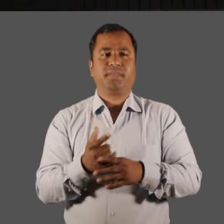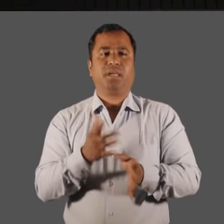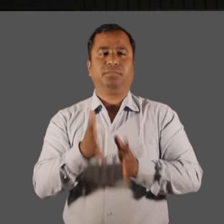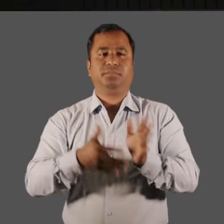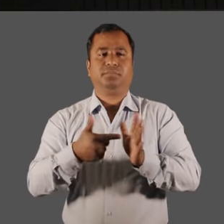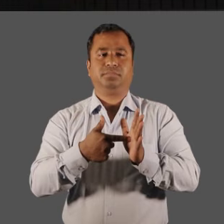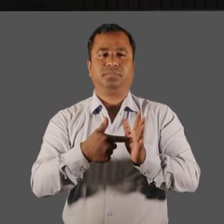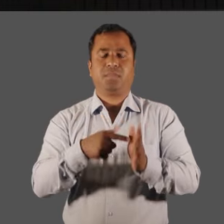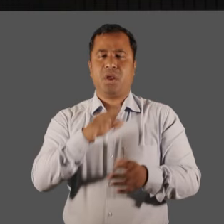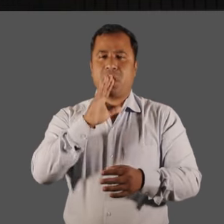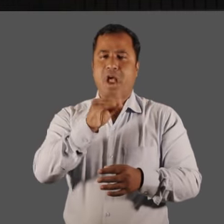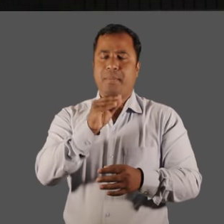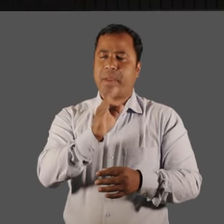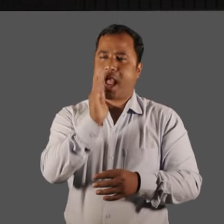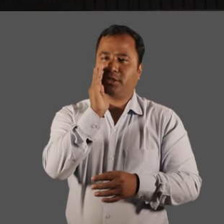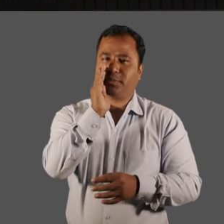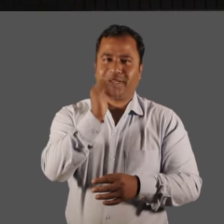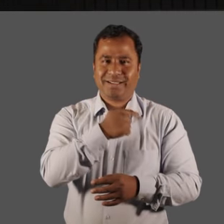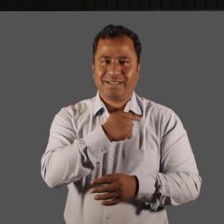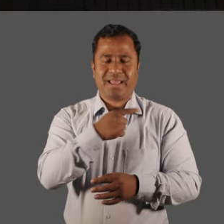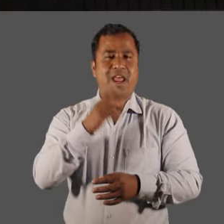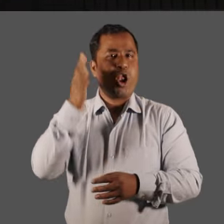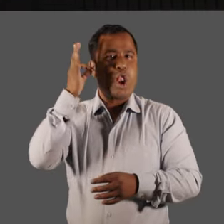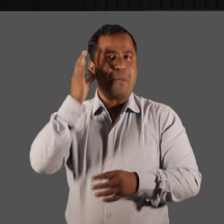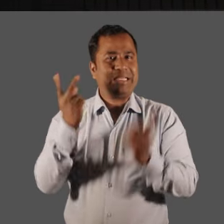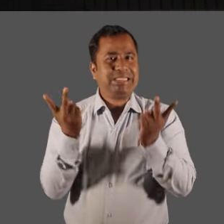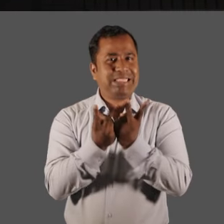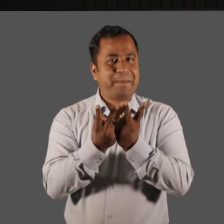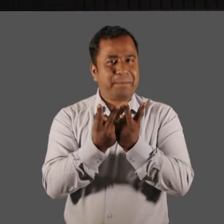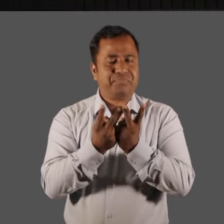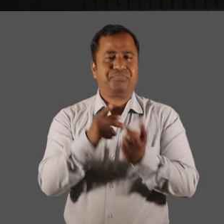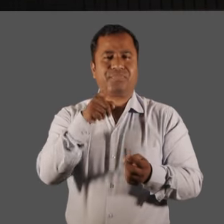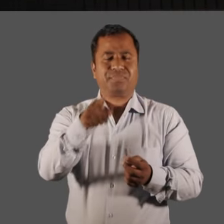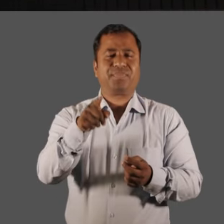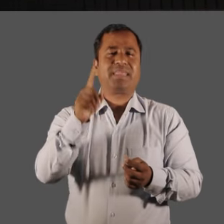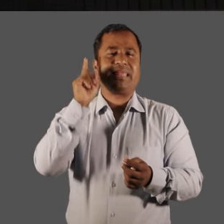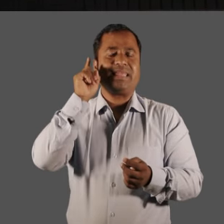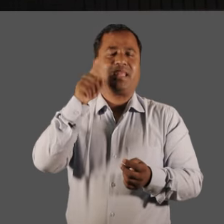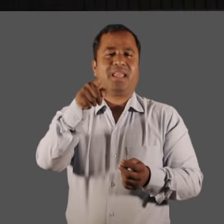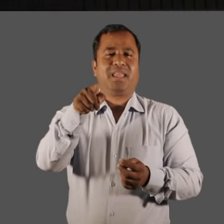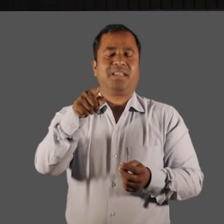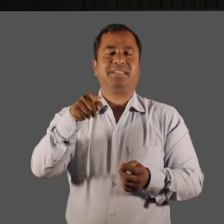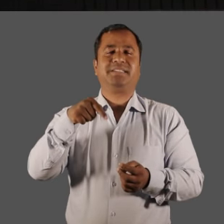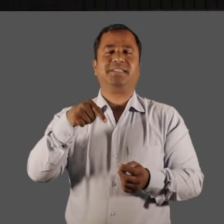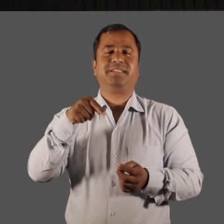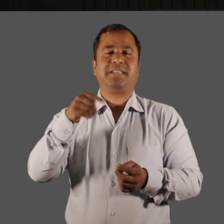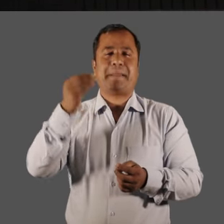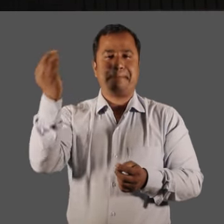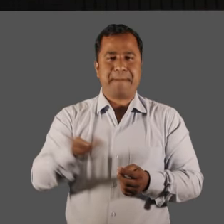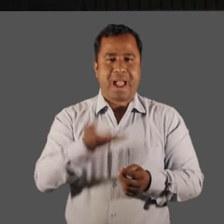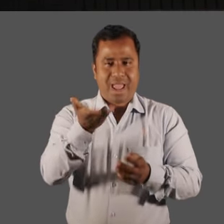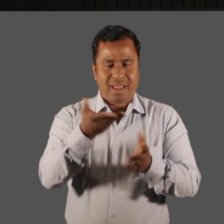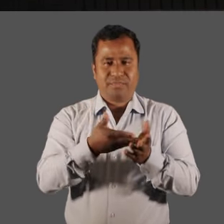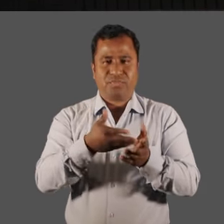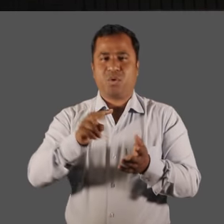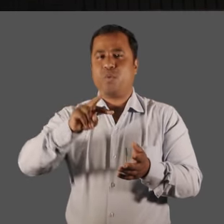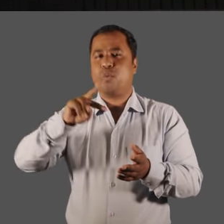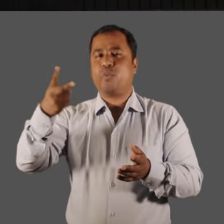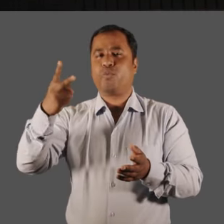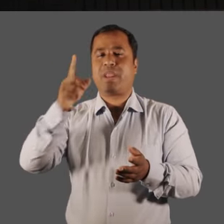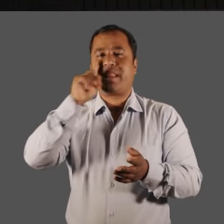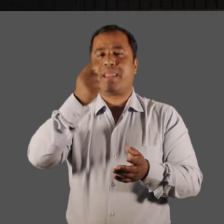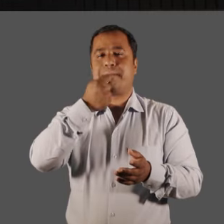কিংবা কানে কানে বলা, আমরা যারা হিয়ারিং হুম পিপল হুম তাদের হুম। জন্য। আপনাদের মধ্যে কি এরকম হয়েছে যে মানে আপনি হয়তো আরেকজন কোডার সাথে একটা বিষয়